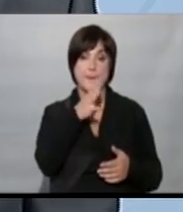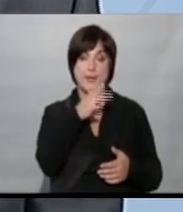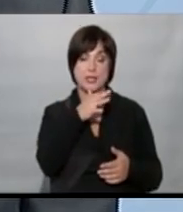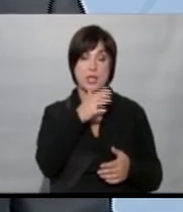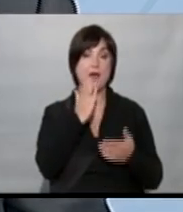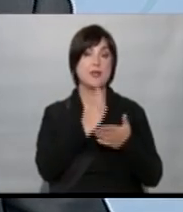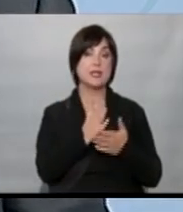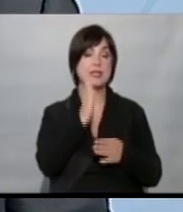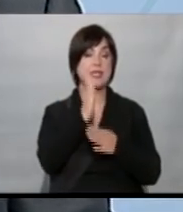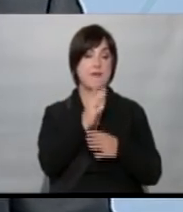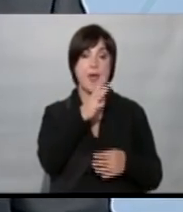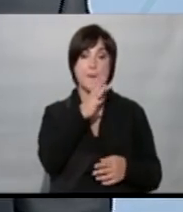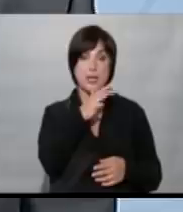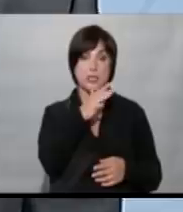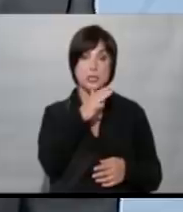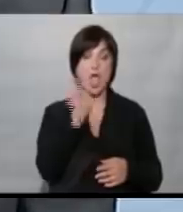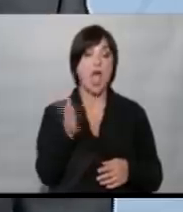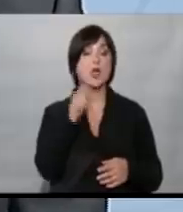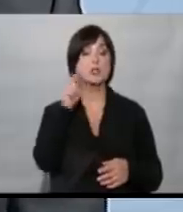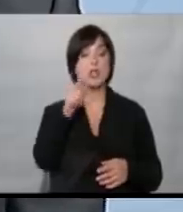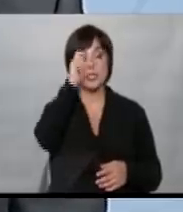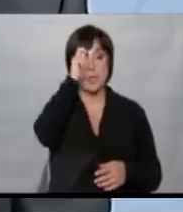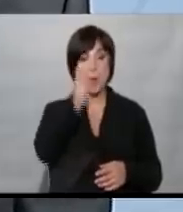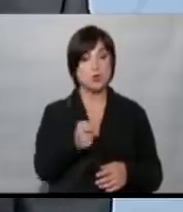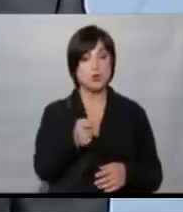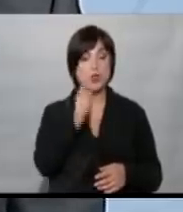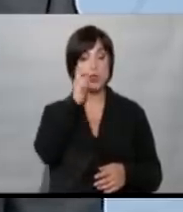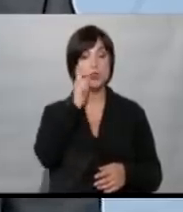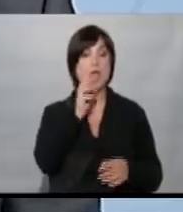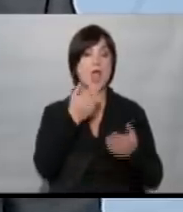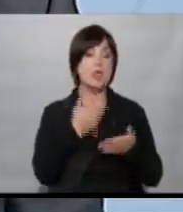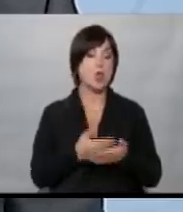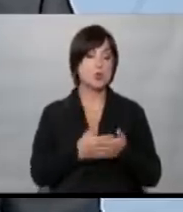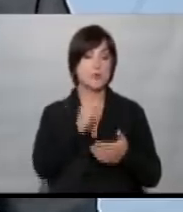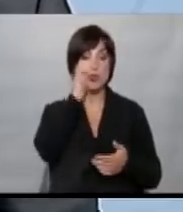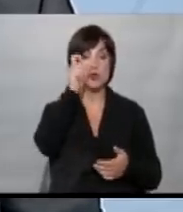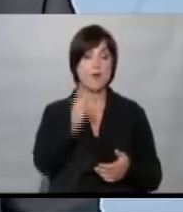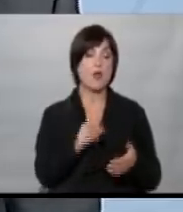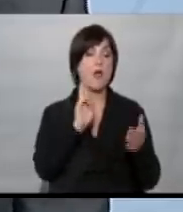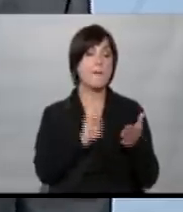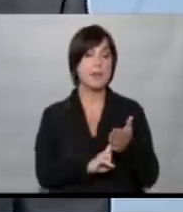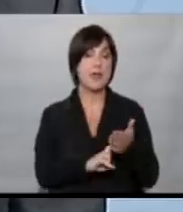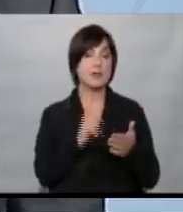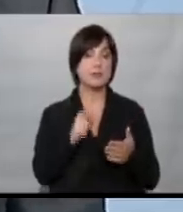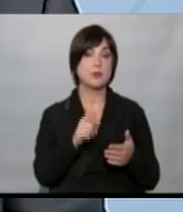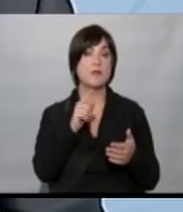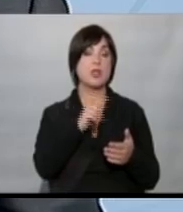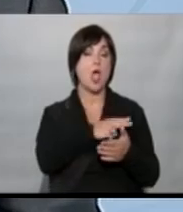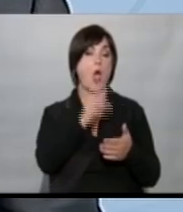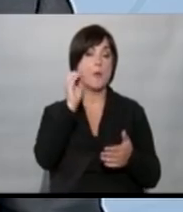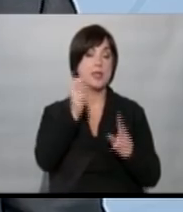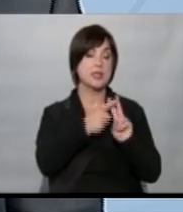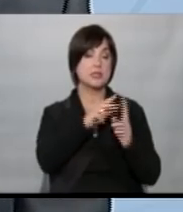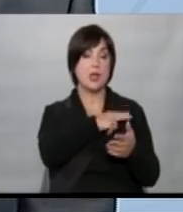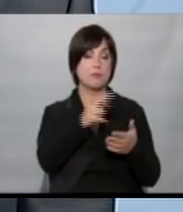македонци и да е Северна Македонија, ако тие ги почитуваат најосновните човекови права спрема повелбата на Обединетите